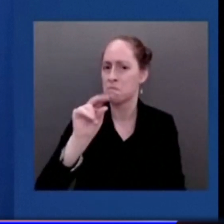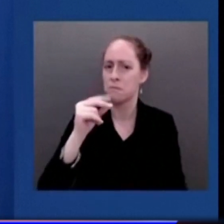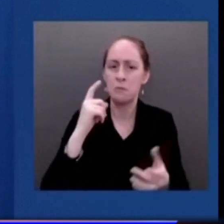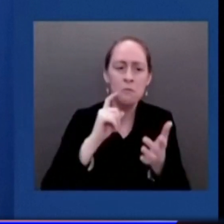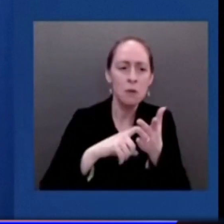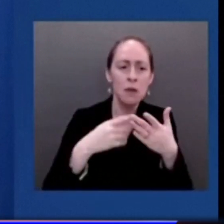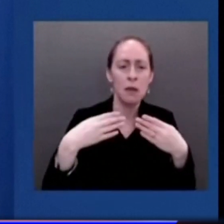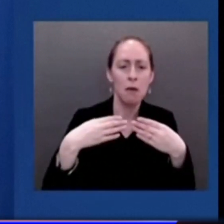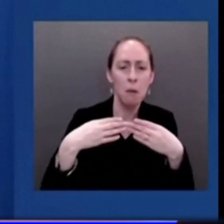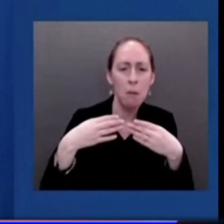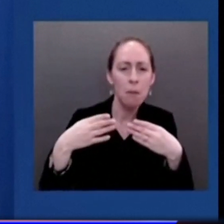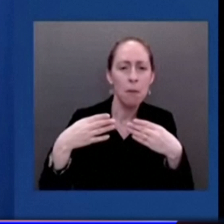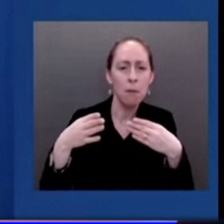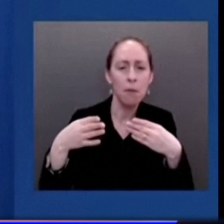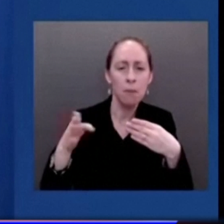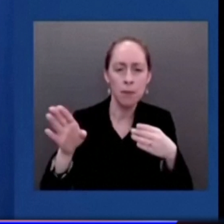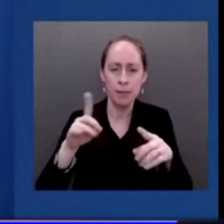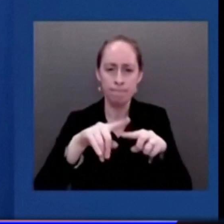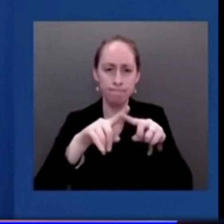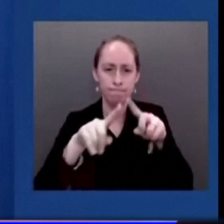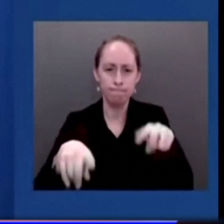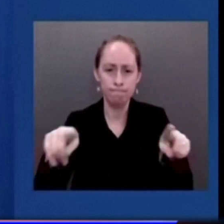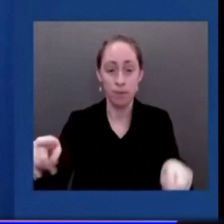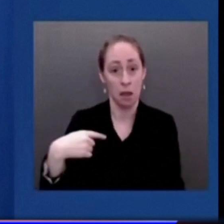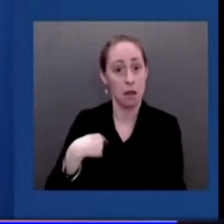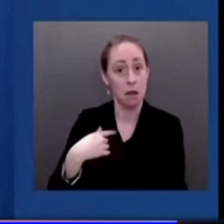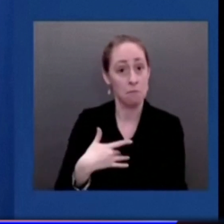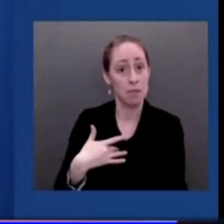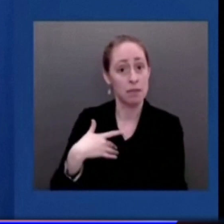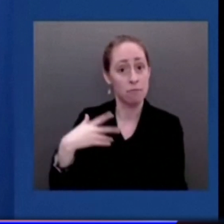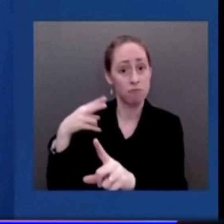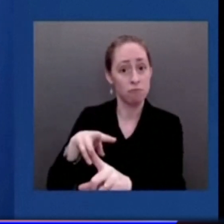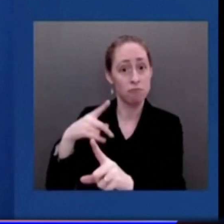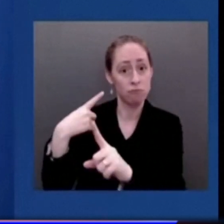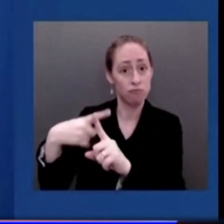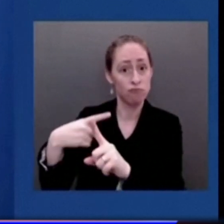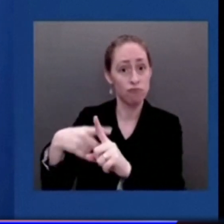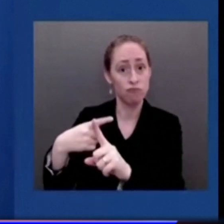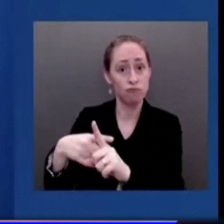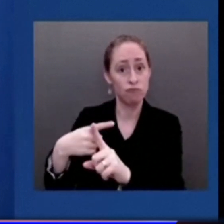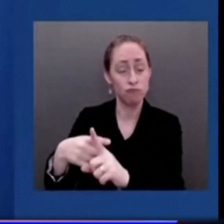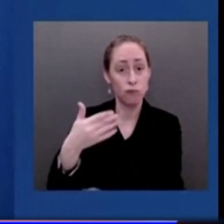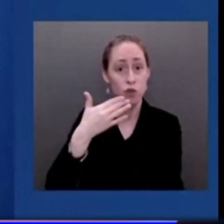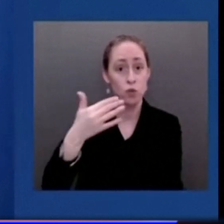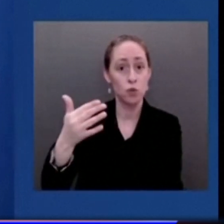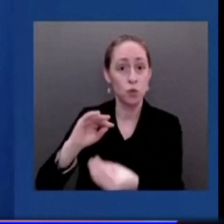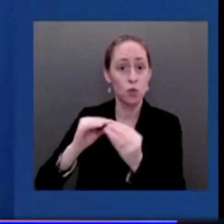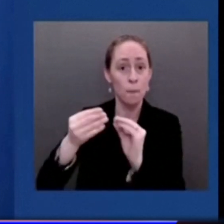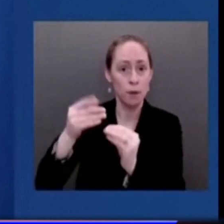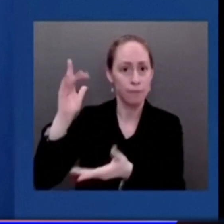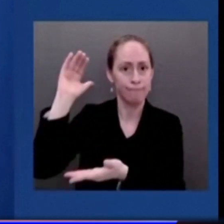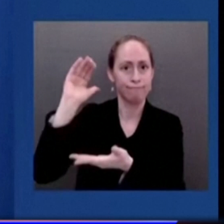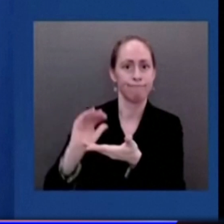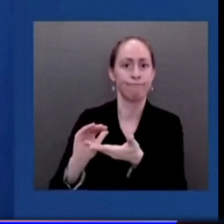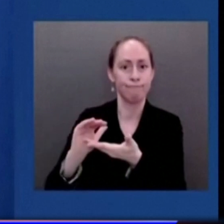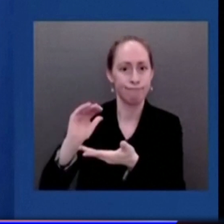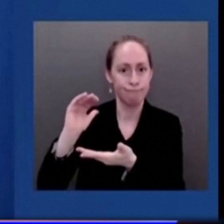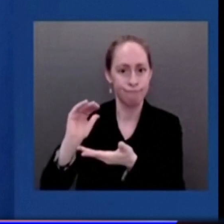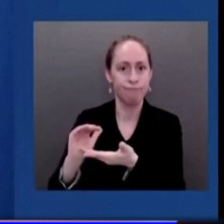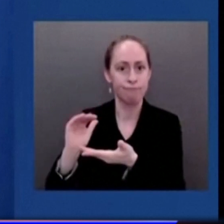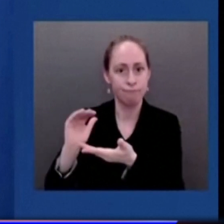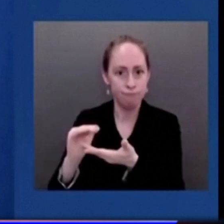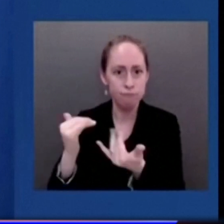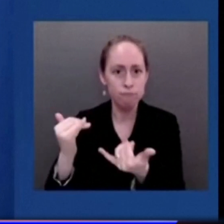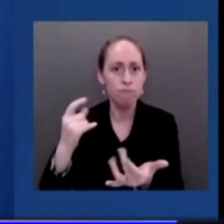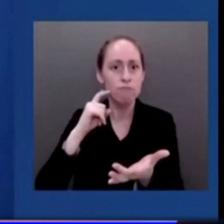được đưa ra chỉ vài tuần trước khi nước này đưa ra kế hoạch mở cửa biên giới cho du khách vào ngày 15 tháng 3 sớm hơn